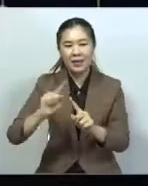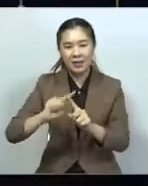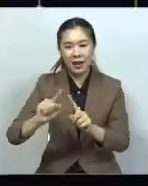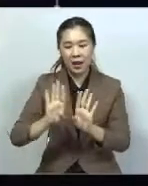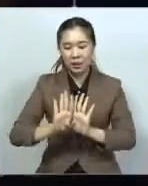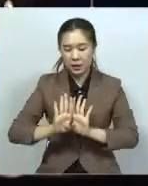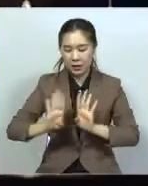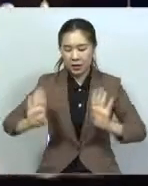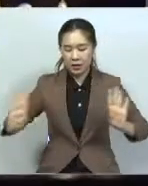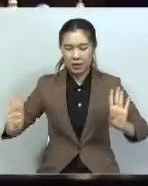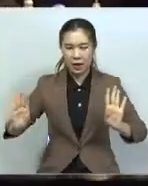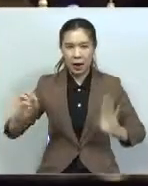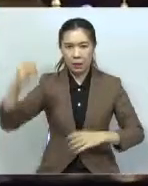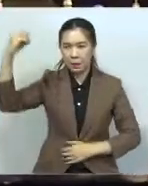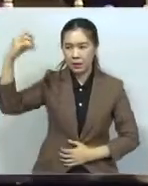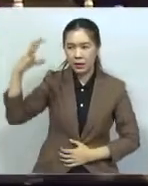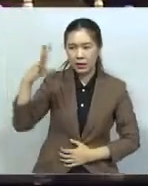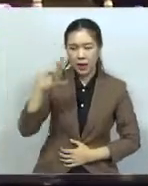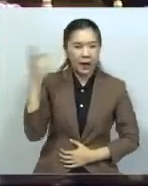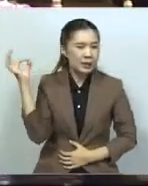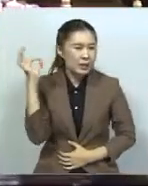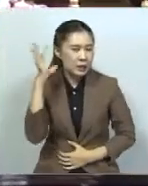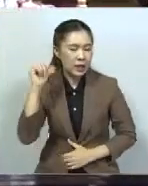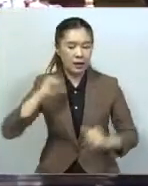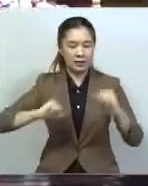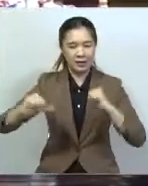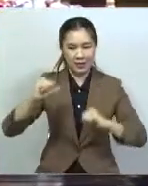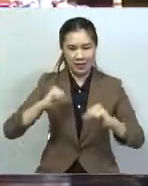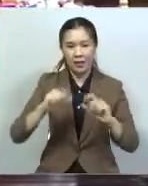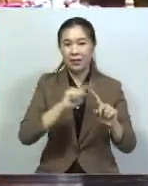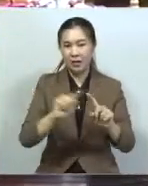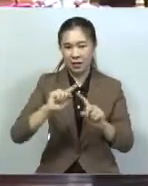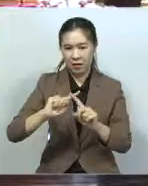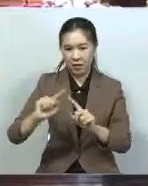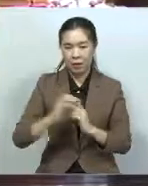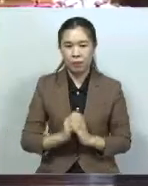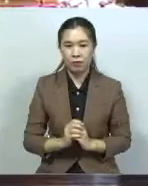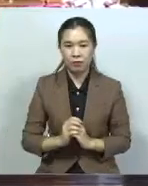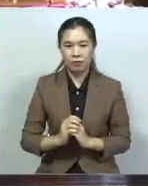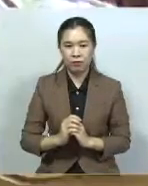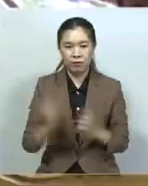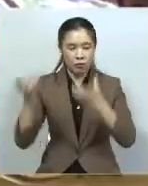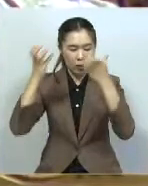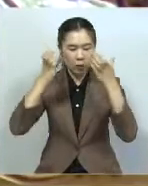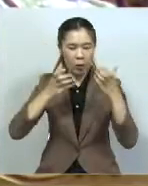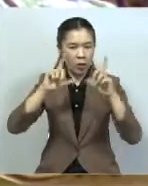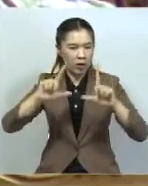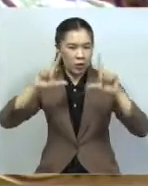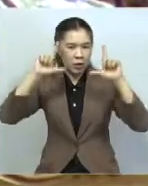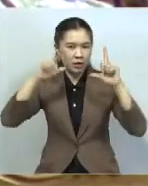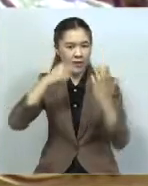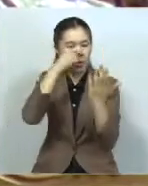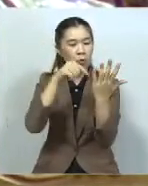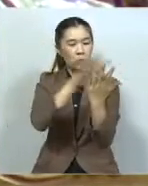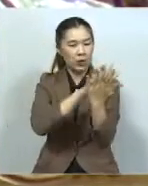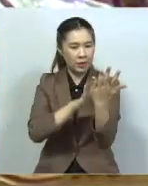เวทีแสงสีเสียงอันเป็นที่มาของโขนพระราชทานด้วยองค์ประกอบอันเป็นเอกลักษณ์โดดเด่นจึงทำให้ขนไทย